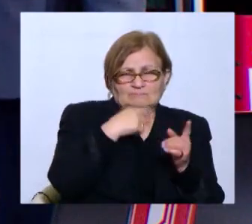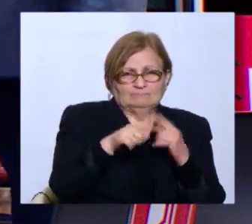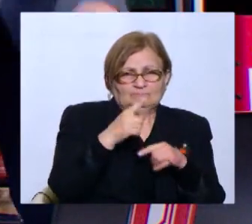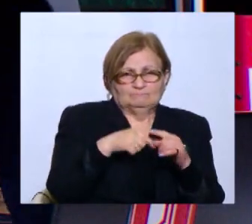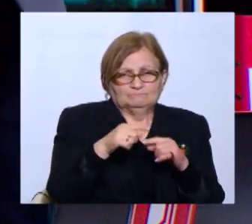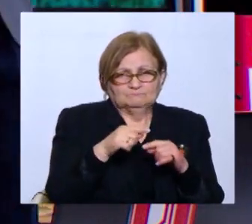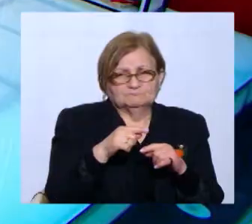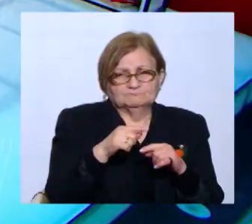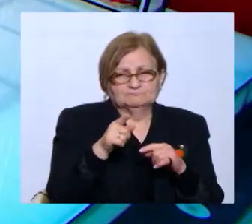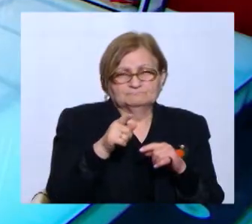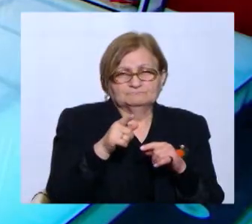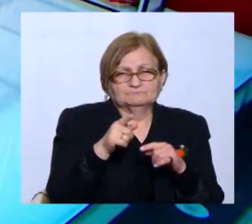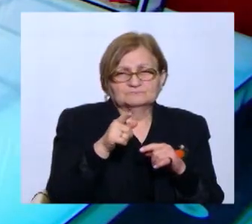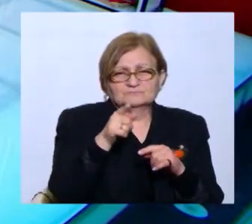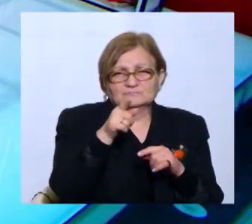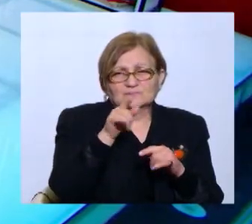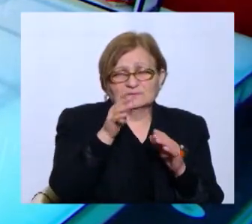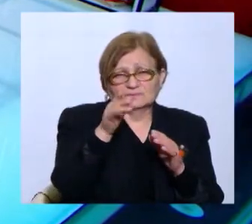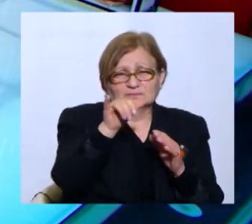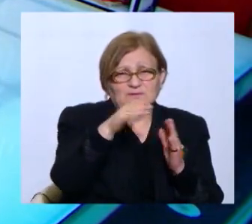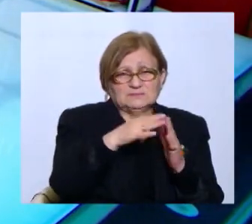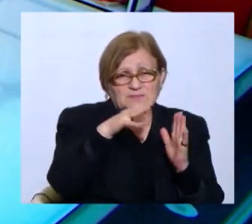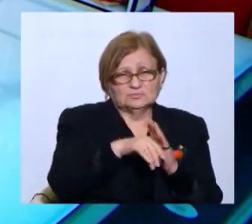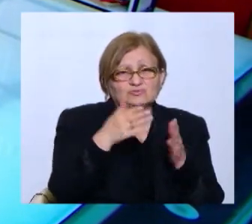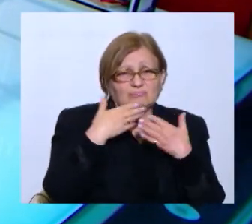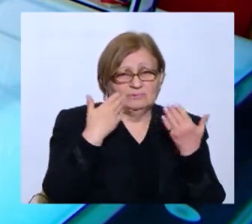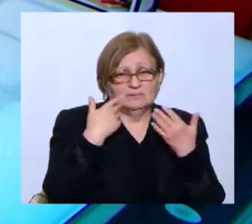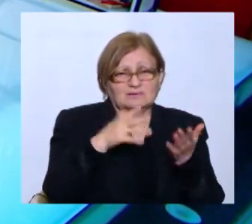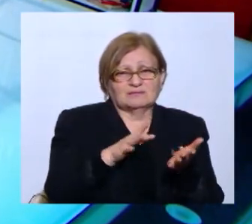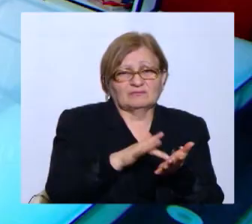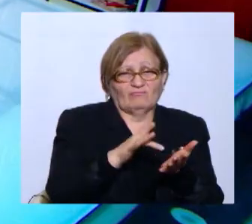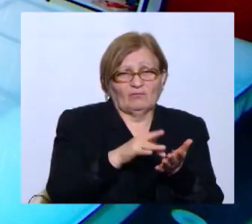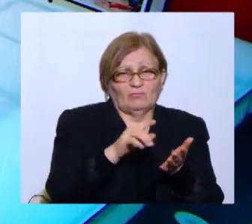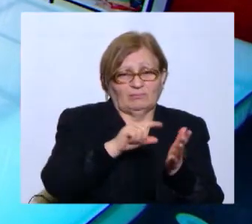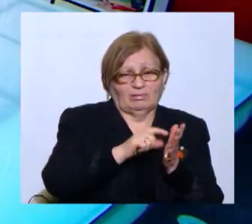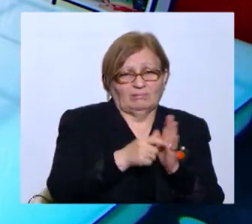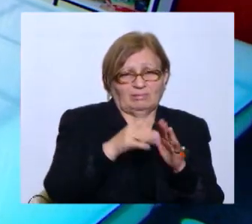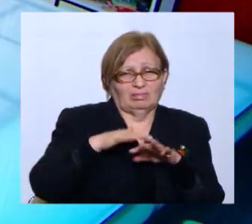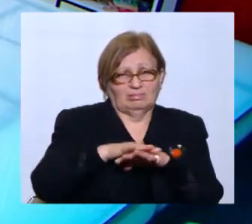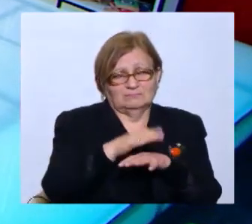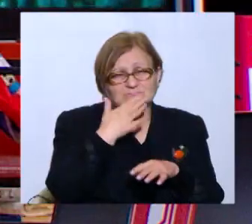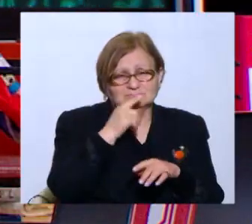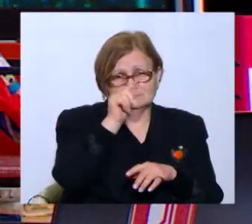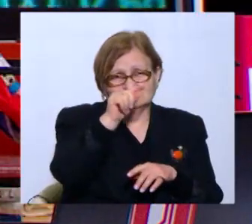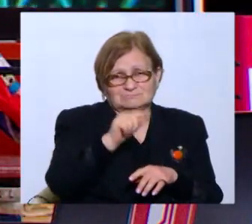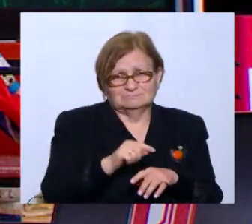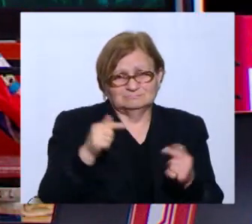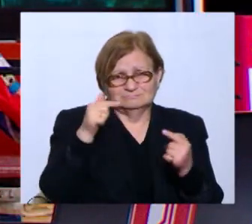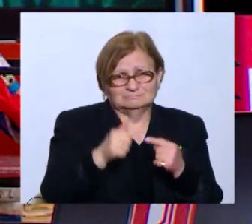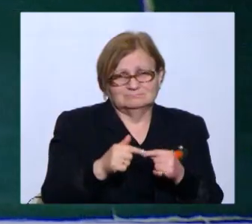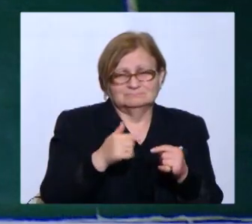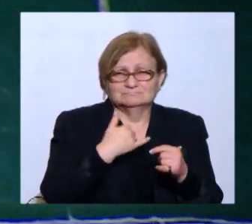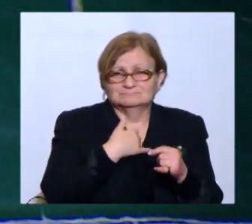ხო, დიდი უპირატესობა გაქვთ თქვენ, რამე თუ რვეული არის უჯრებიანი. ან შესაბამისად ეს წერტილები რომ